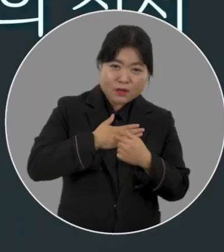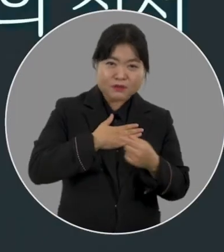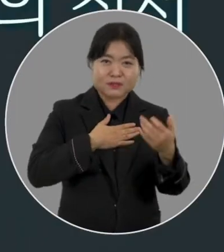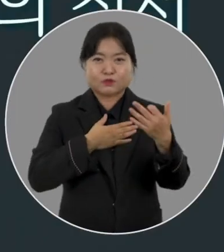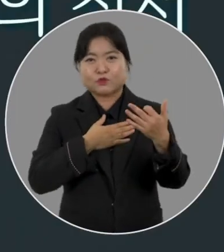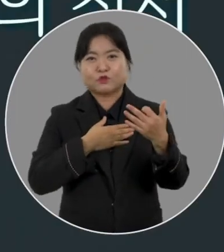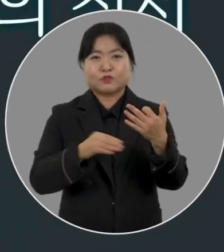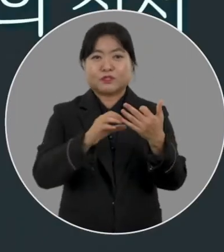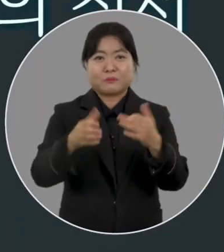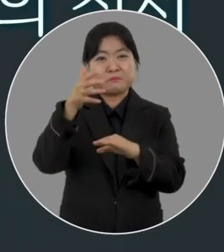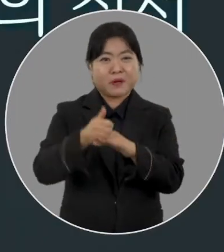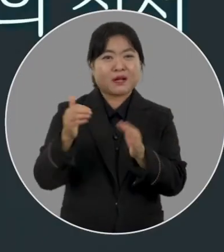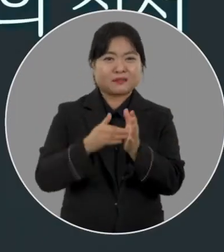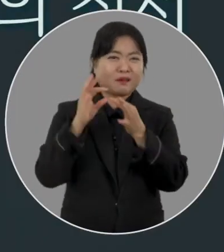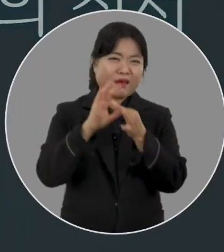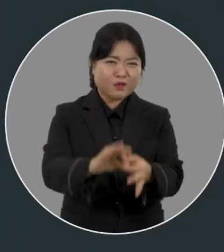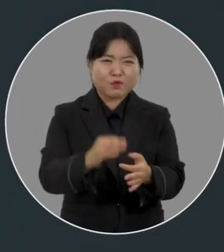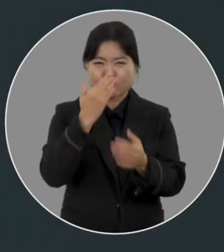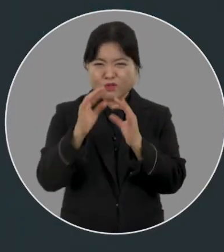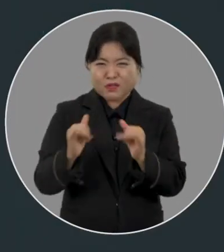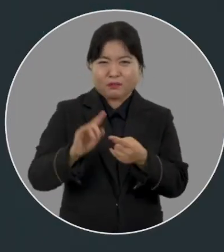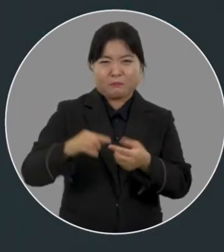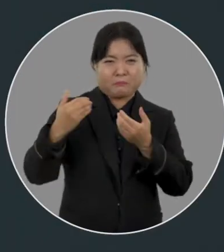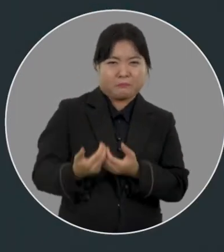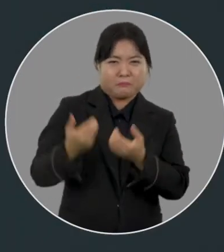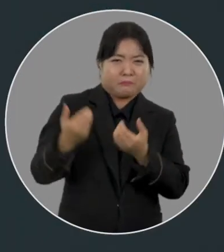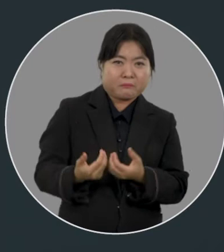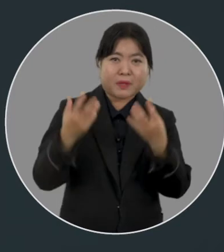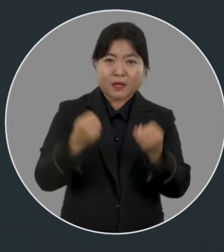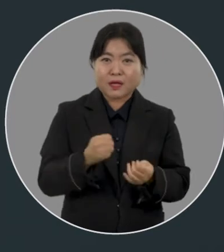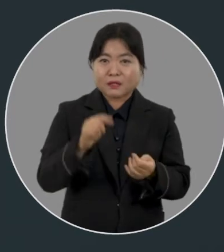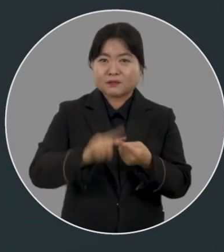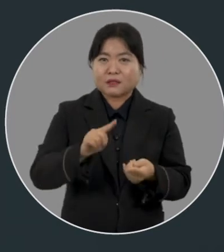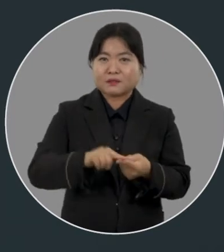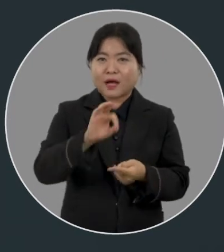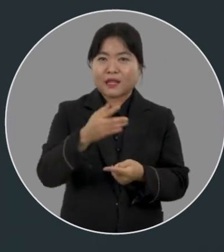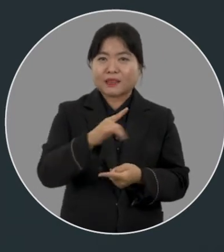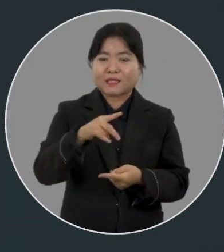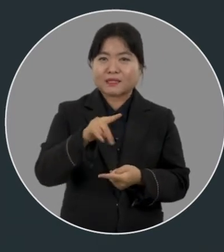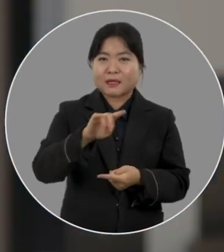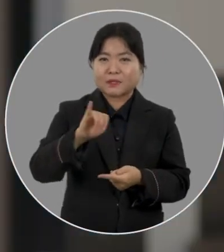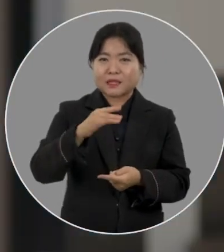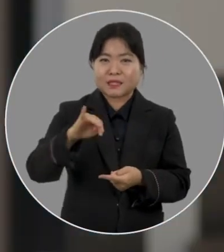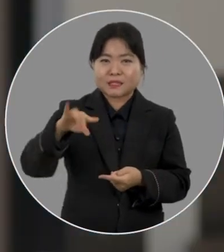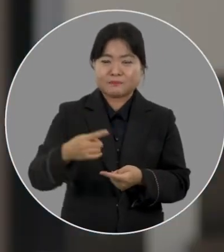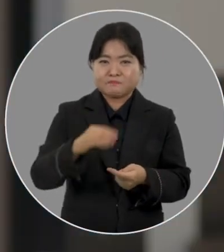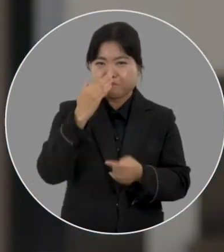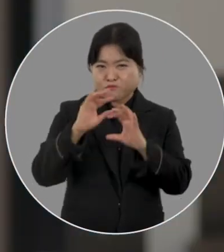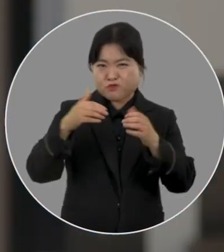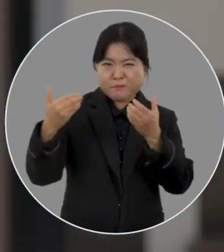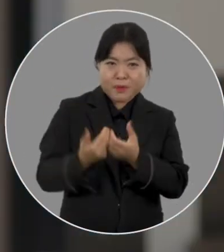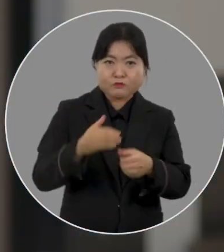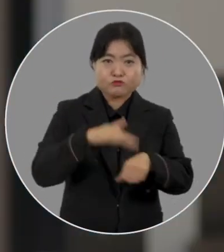19세기 말까지 변하지 않고 이어집니다. 이것을 우리가 안티세미티즘, 반유대주의라고 하죠. 이